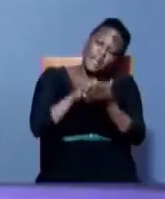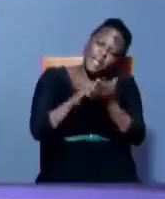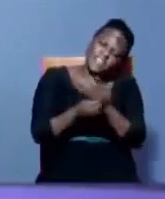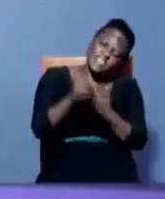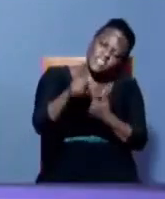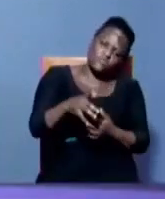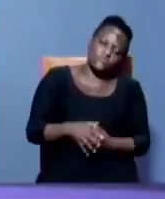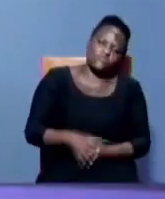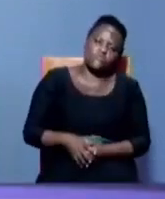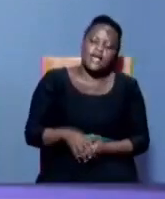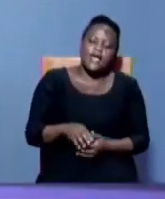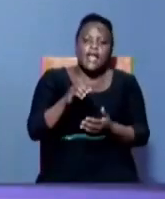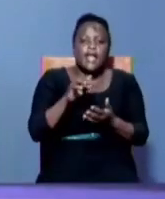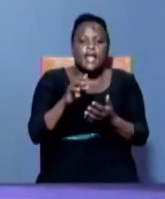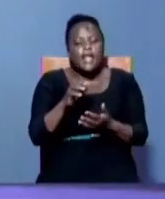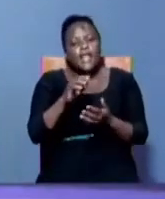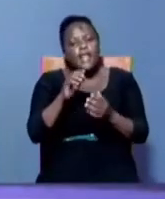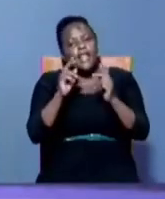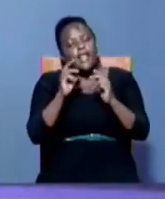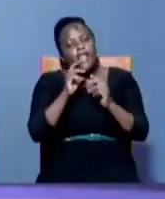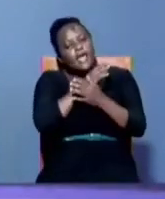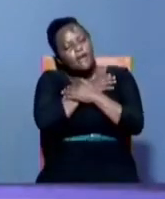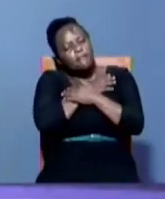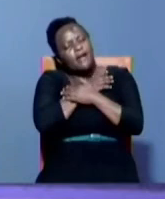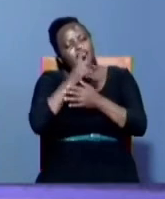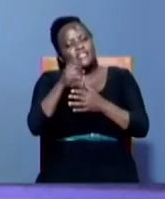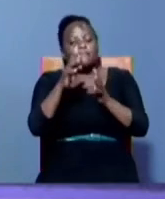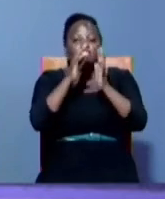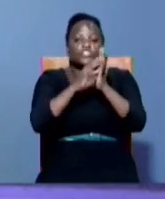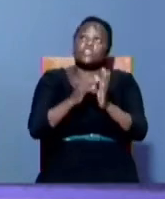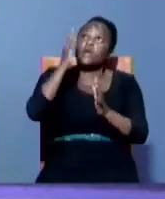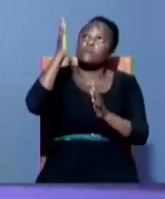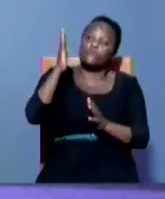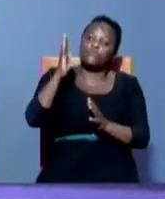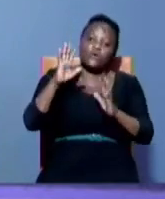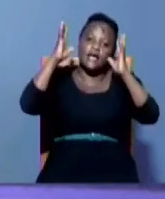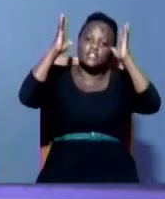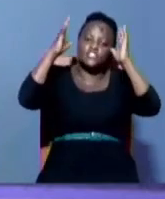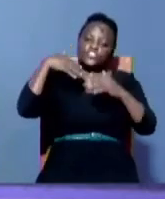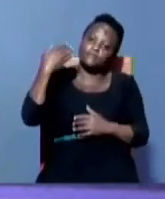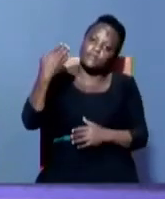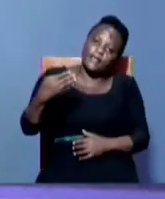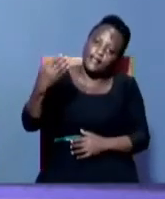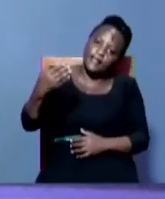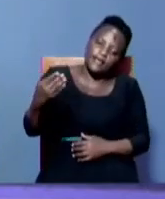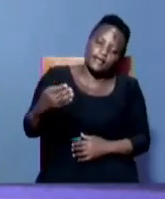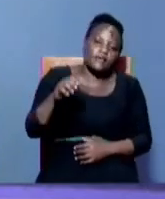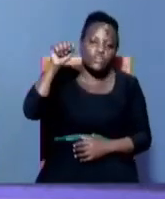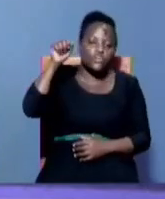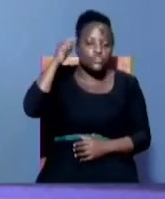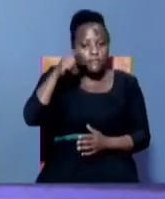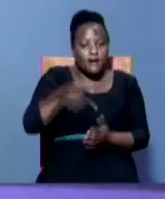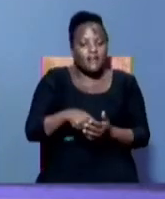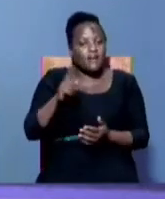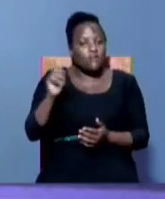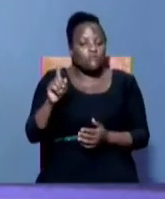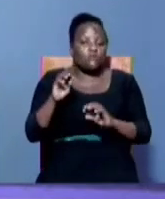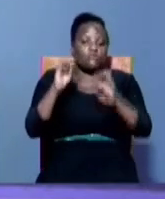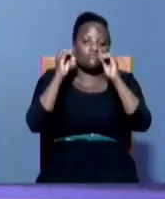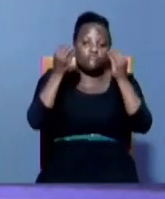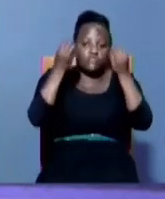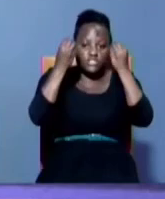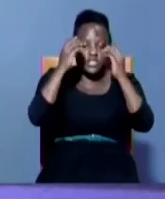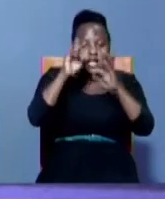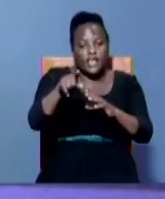hivi, sheria ya Mungu inaishi milele. Iheshimiwe. Ndio maana hatuna wanaofundisha leo, nenda